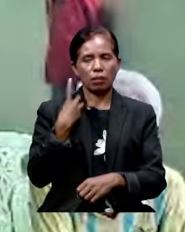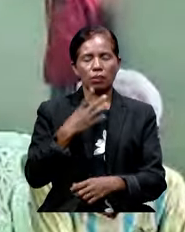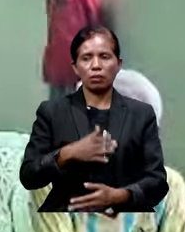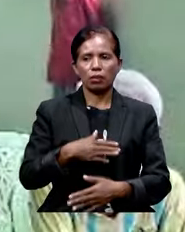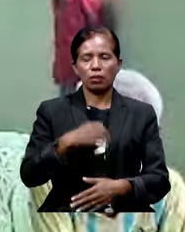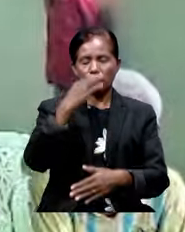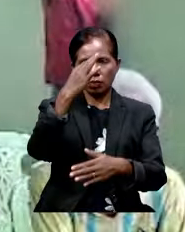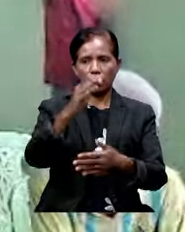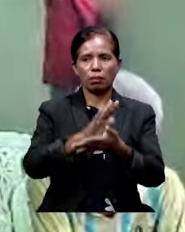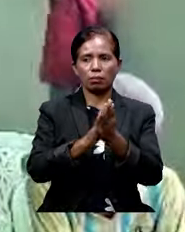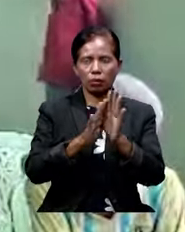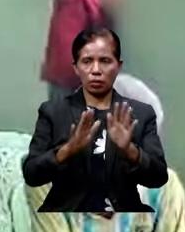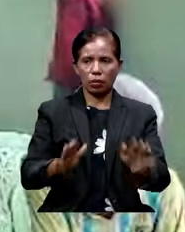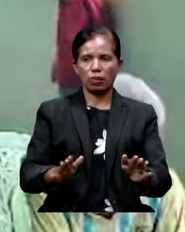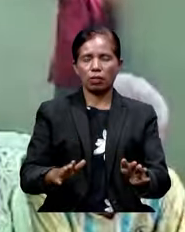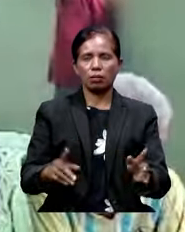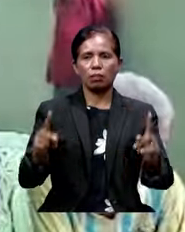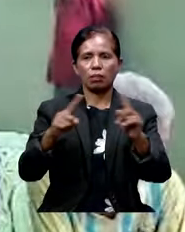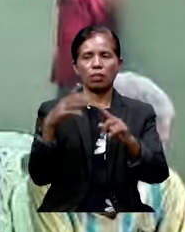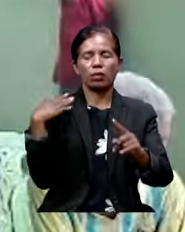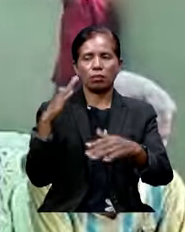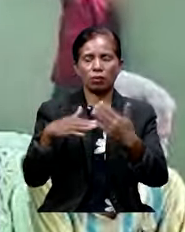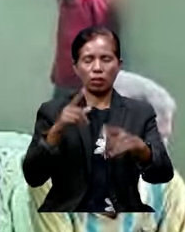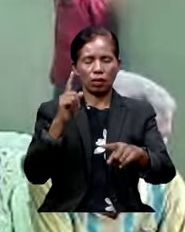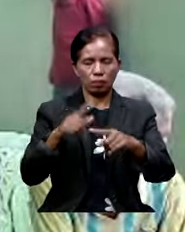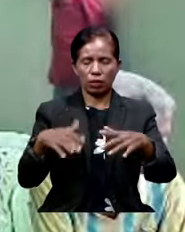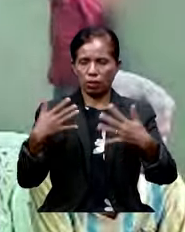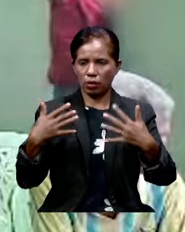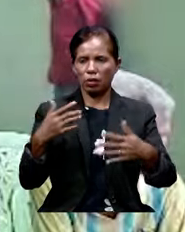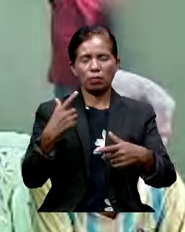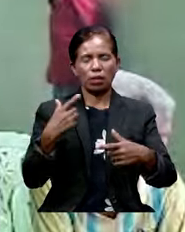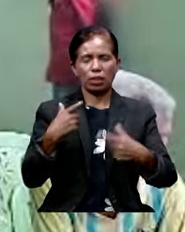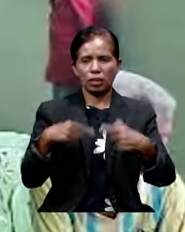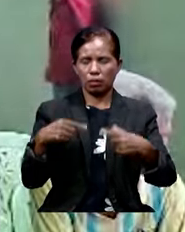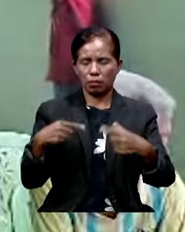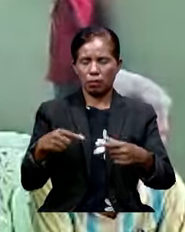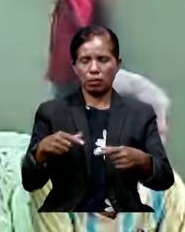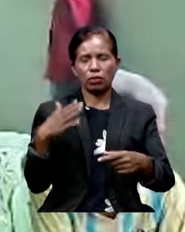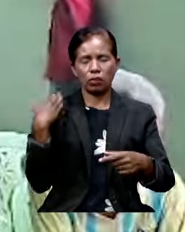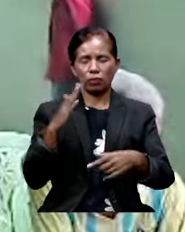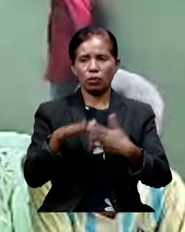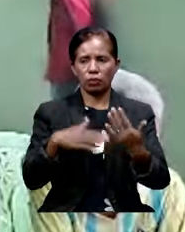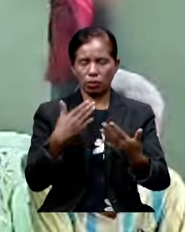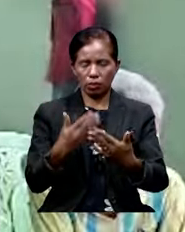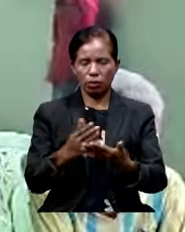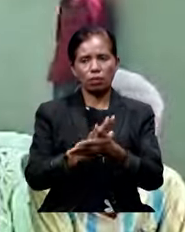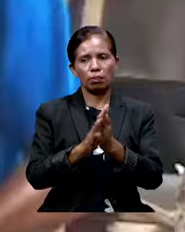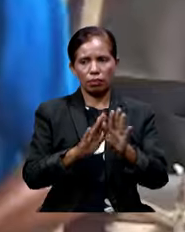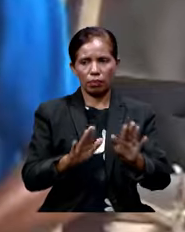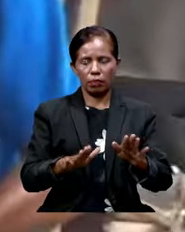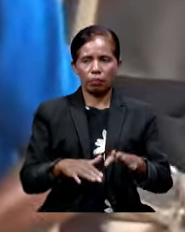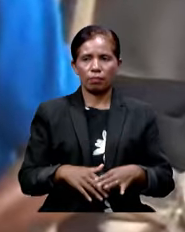dame paz, contente de conba juventudis, aleca odimalu, bakumalu, romalu, no isso de dame o paz,